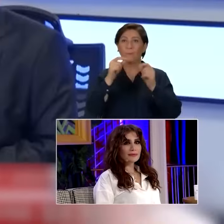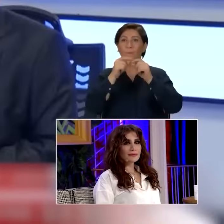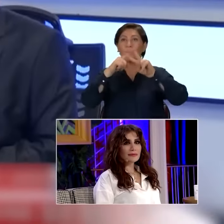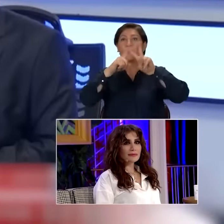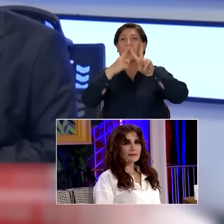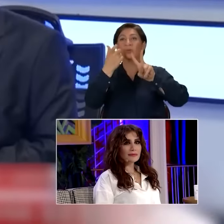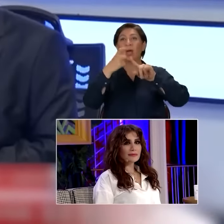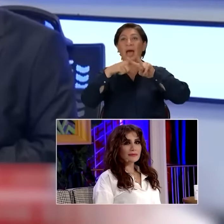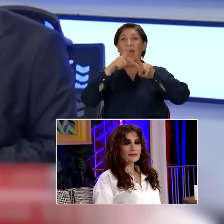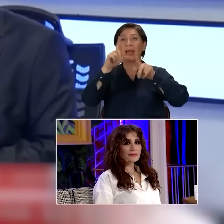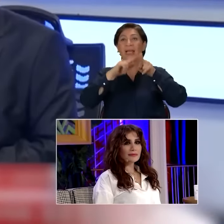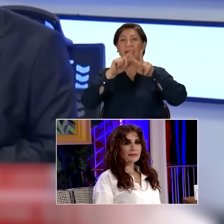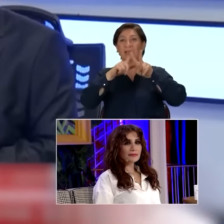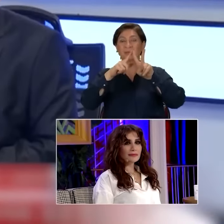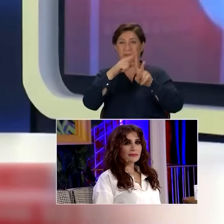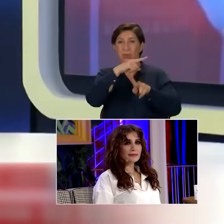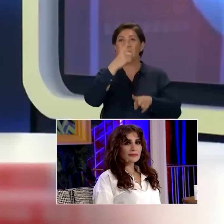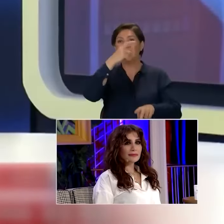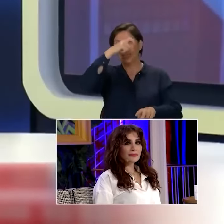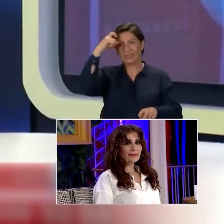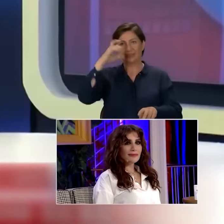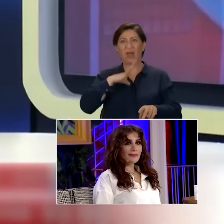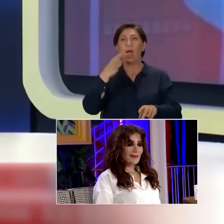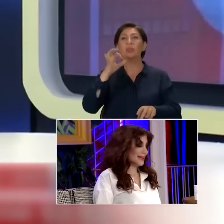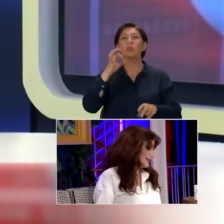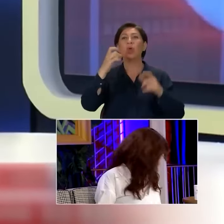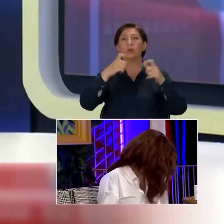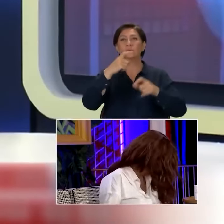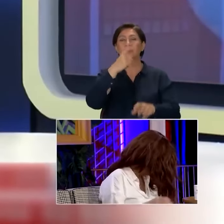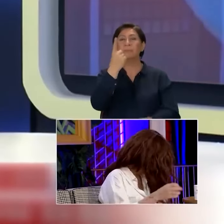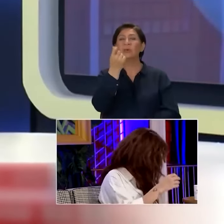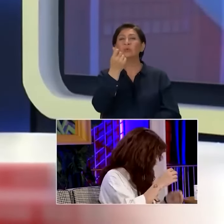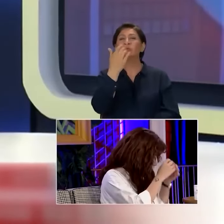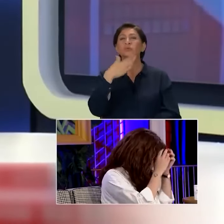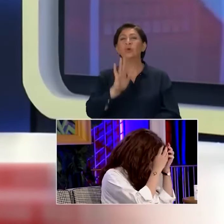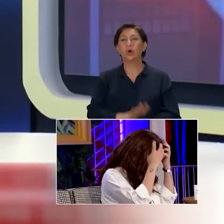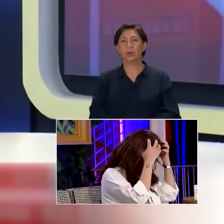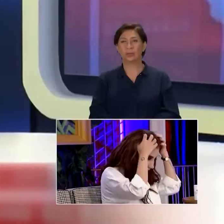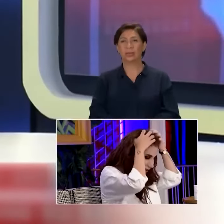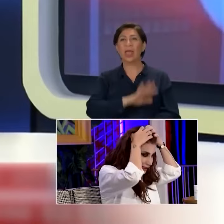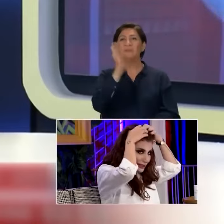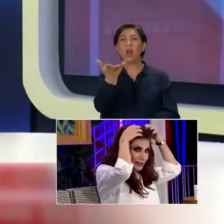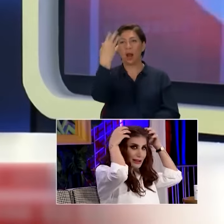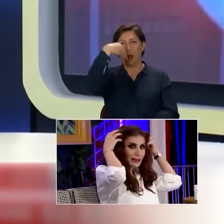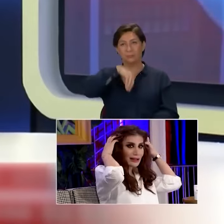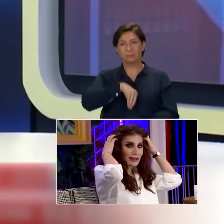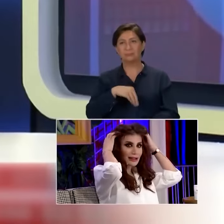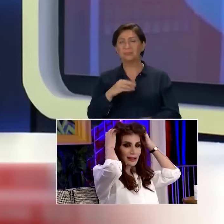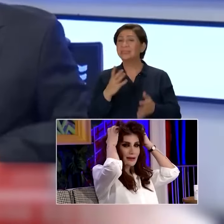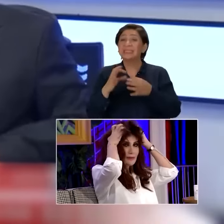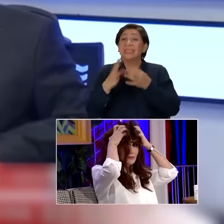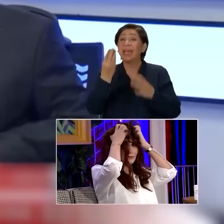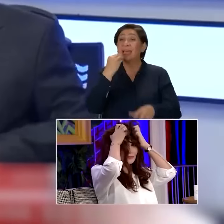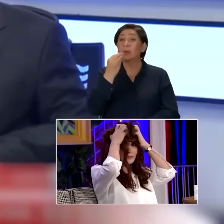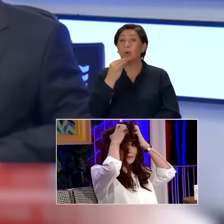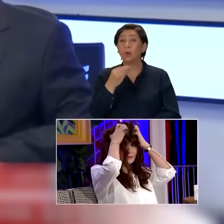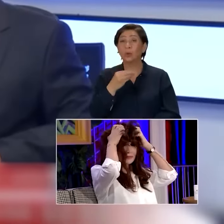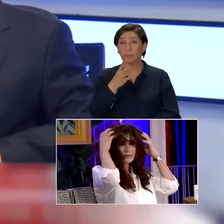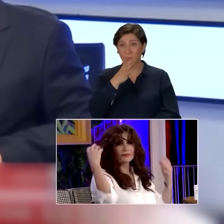ayda. Hiç para kaldı büyük mı Banu Halkan'da diye sor. Banu'nun bir tane yazdığı var. Altın oldu onu biliyorum. Bir kuruşu